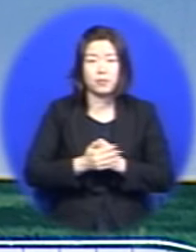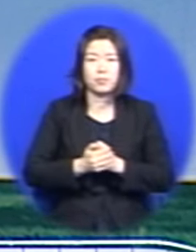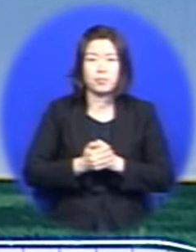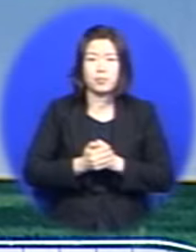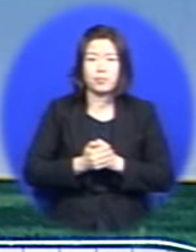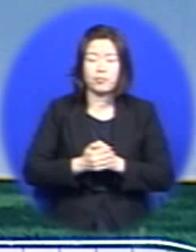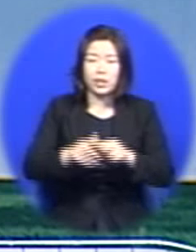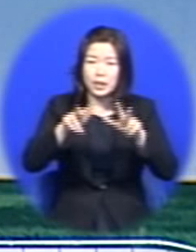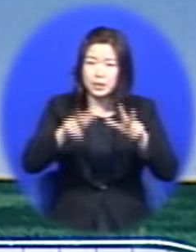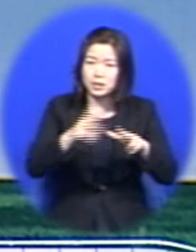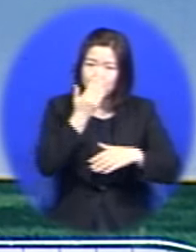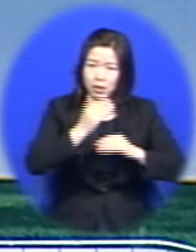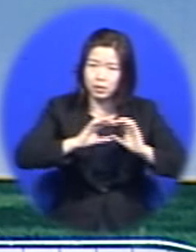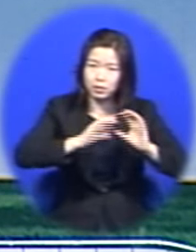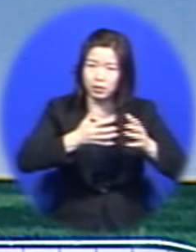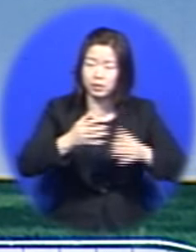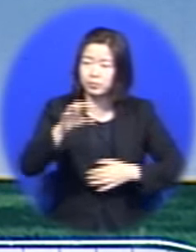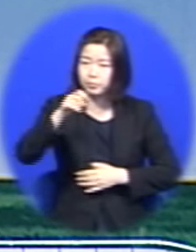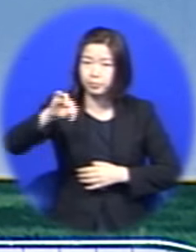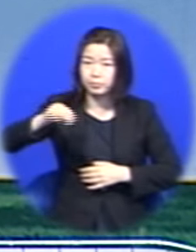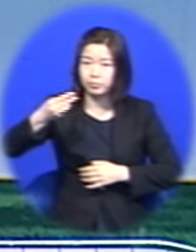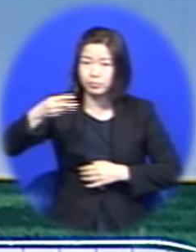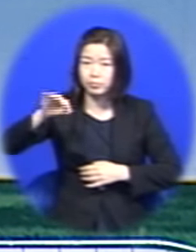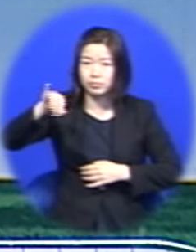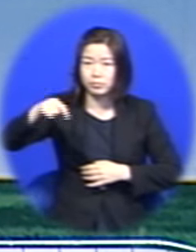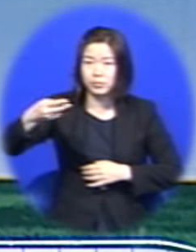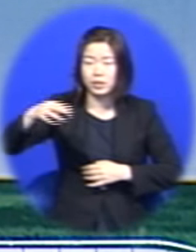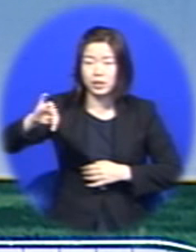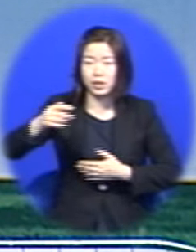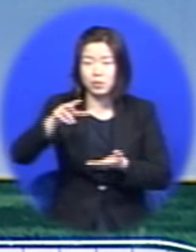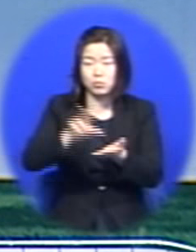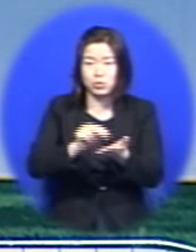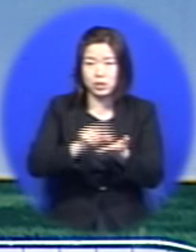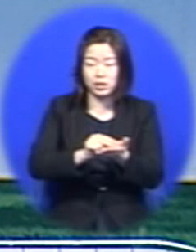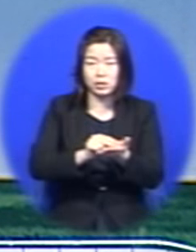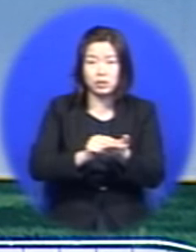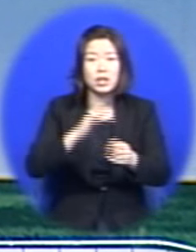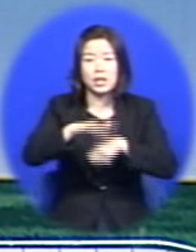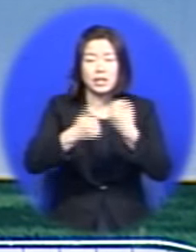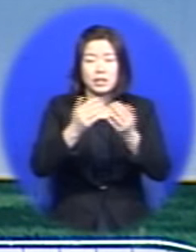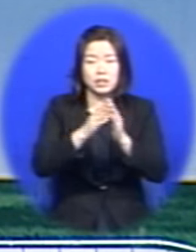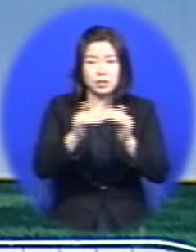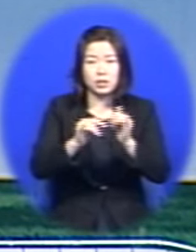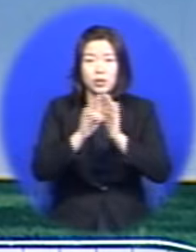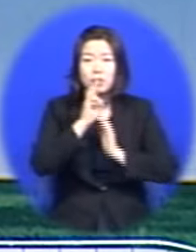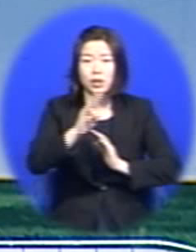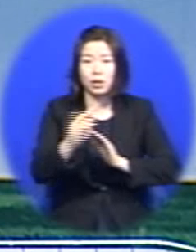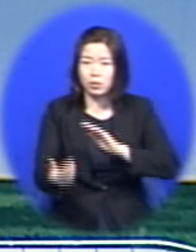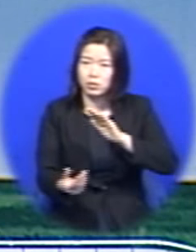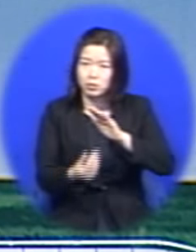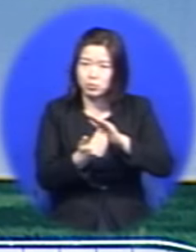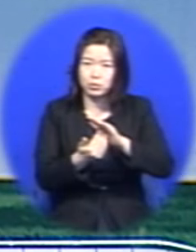지금 이스라엘과 팔레스타인의 문제는 단순히 이 성경의 예언 성취로 이해할 수 있는 문제가 아닙니다.